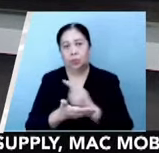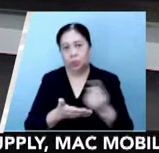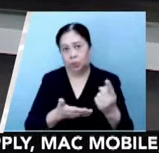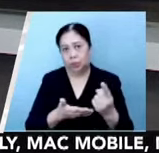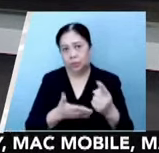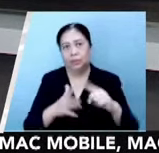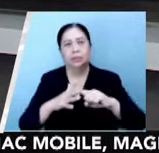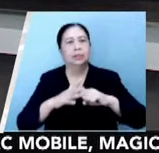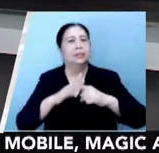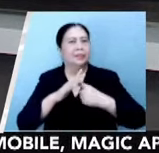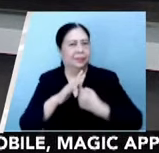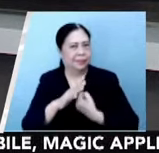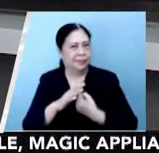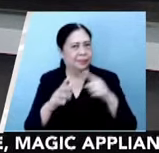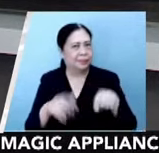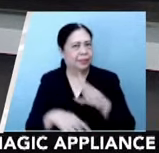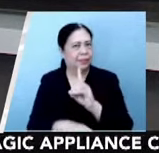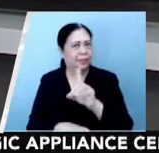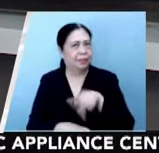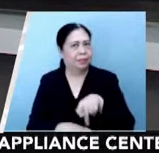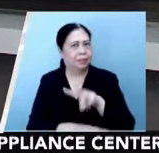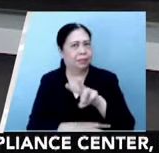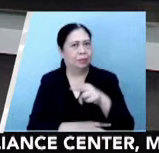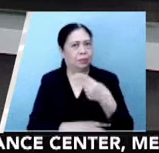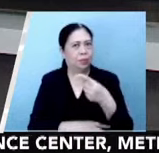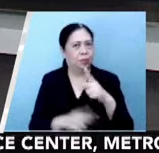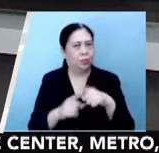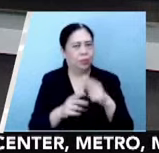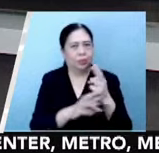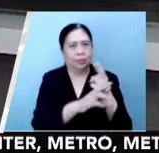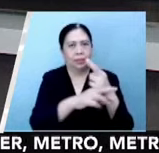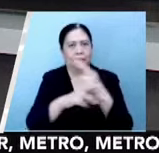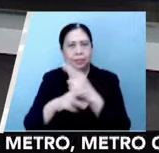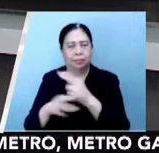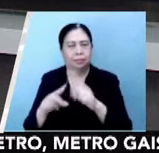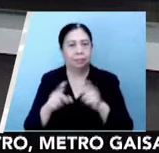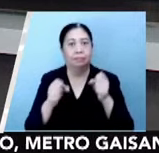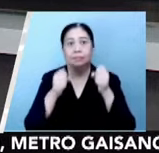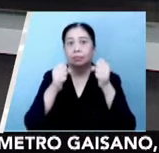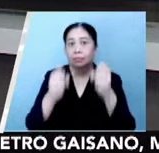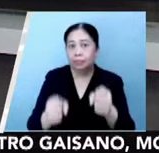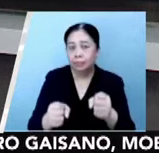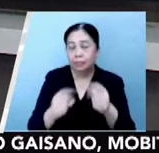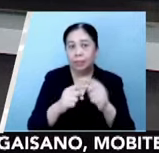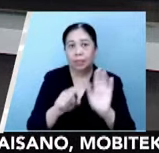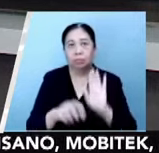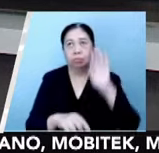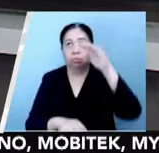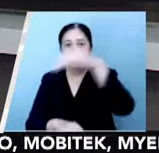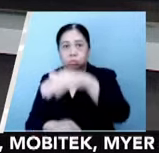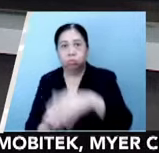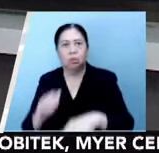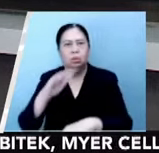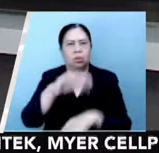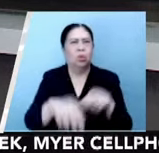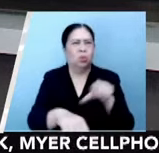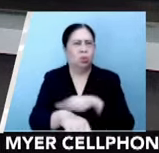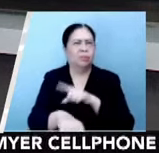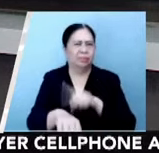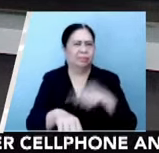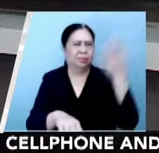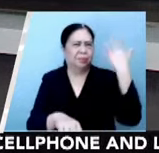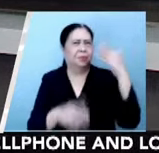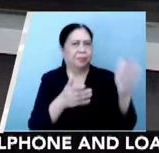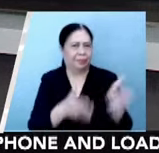Sisimula na kasi ng DPWH ang pagsasaayos ng ilang kalsada at flyover na matagal nang pinaplano. Alamin